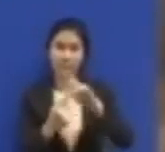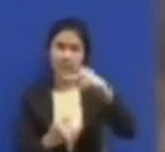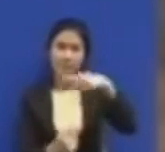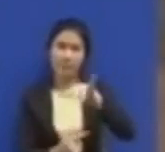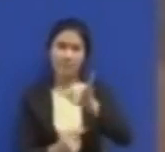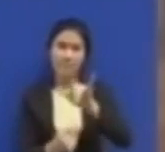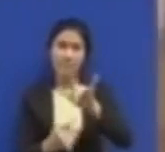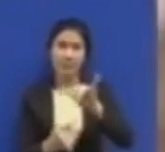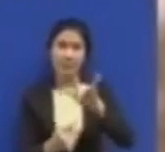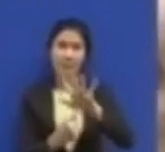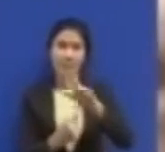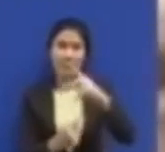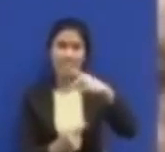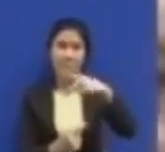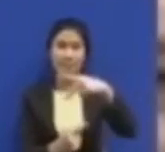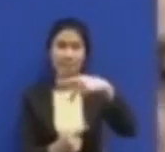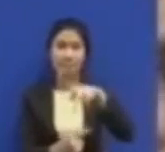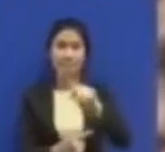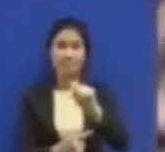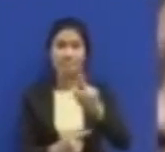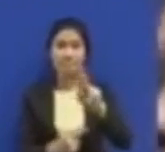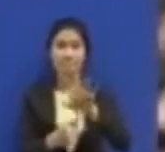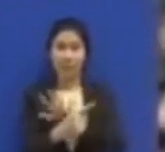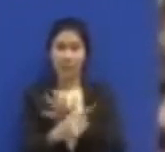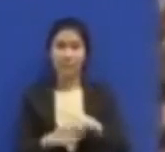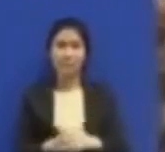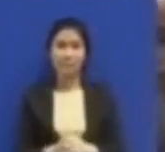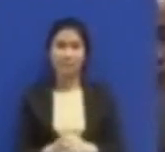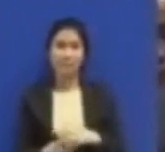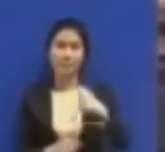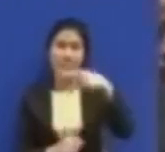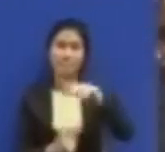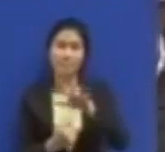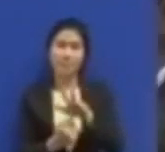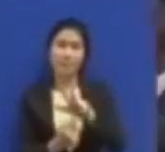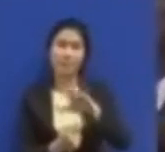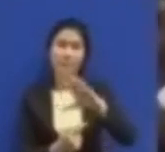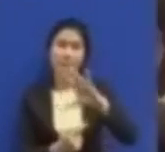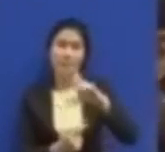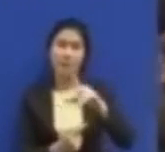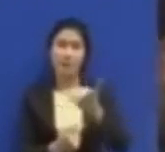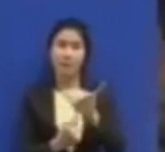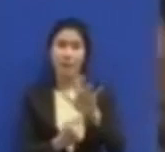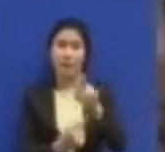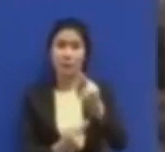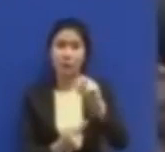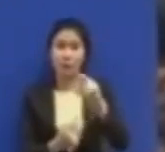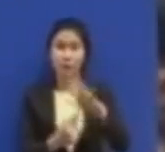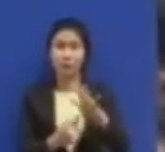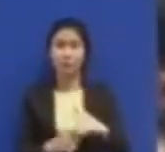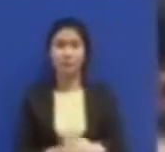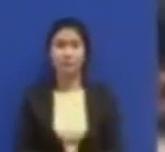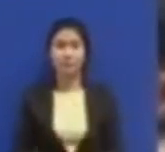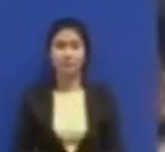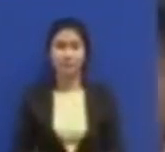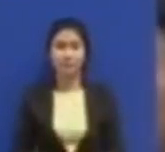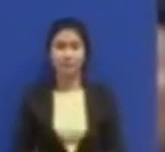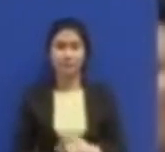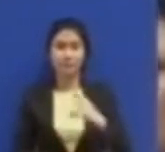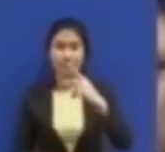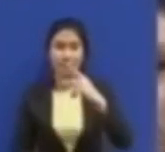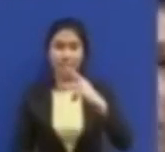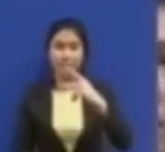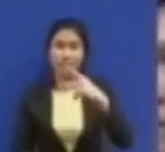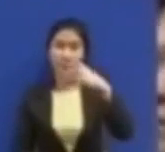อง131พลเอกพัชยนต์คาทันเจริญ132นายพันธุนาย